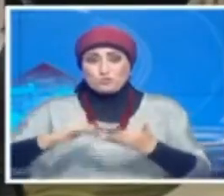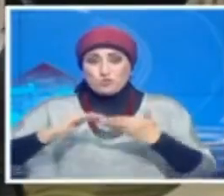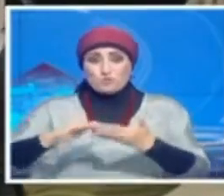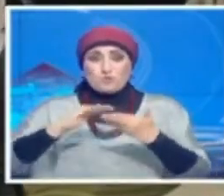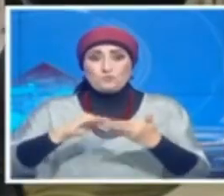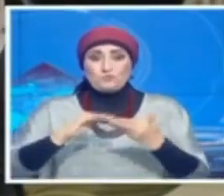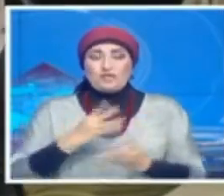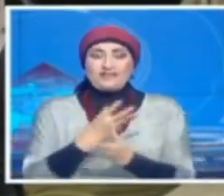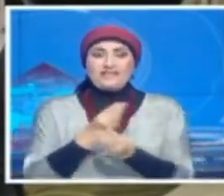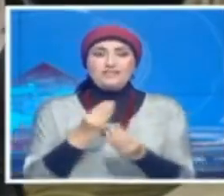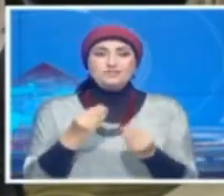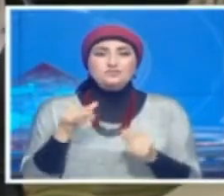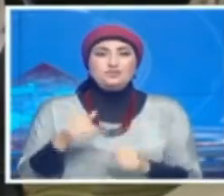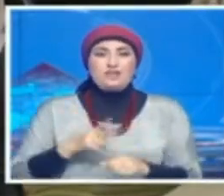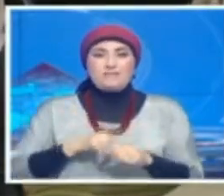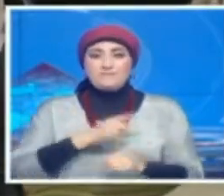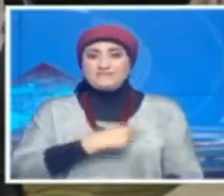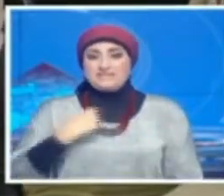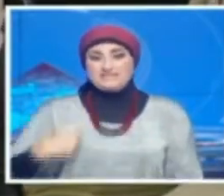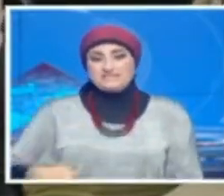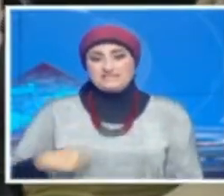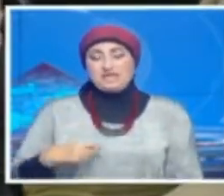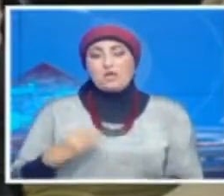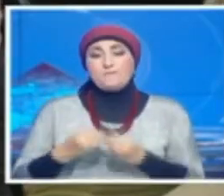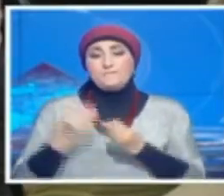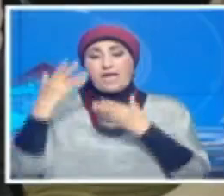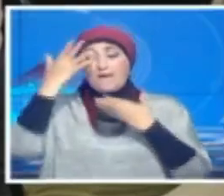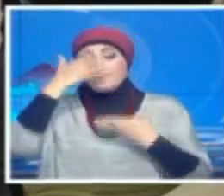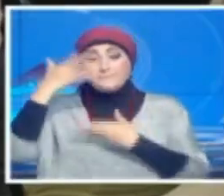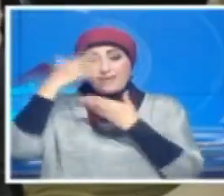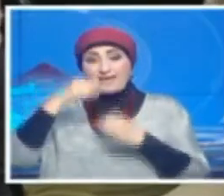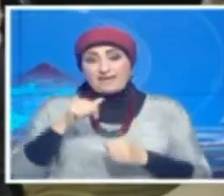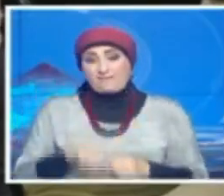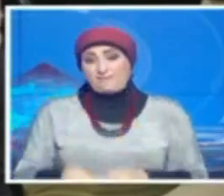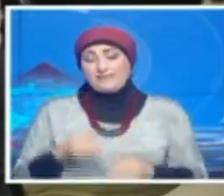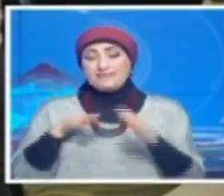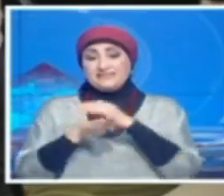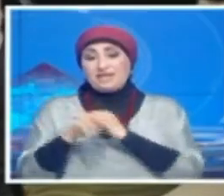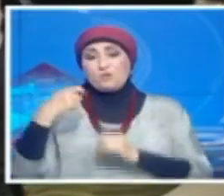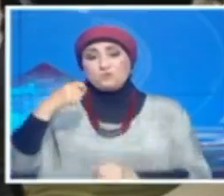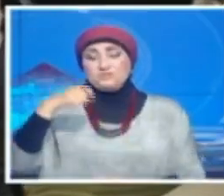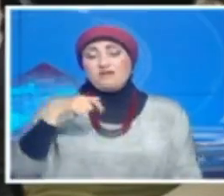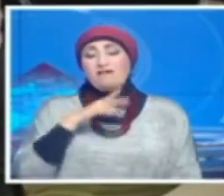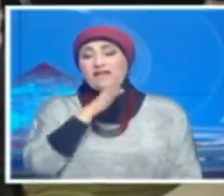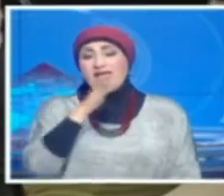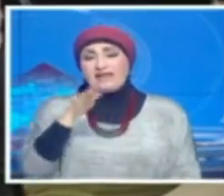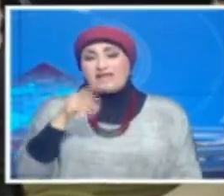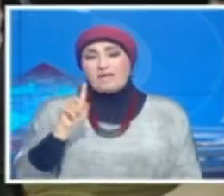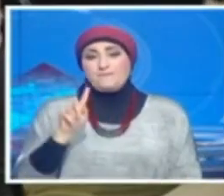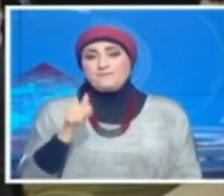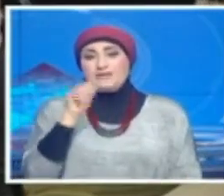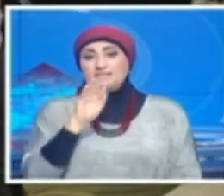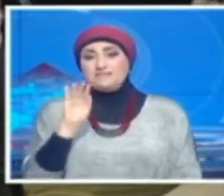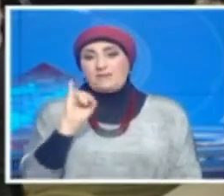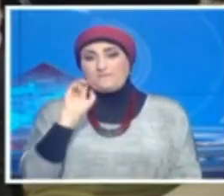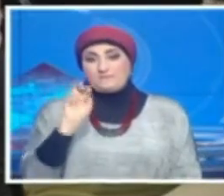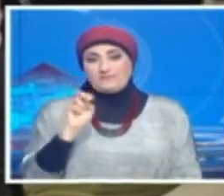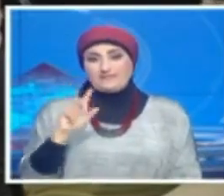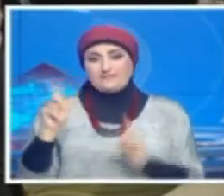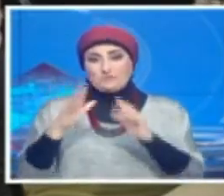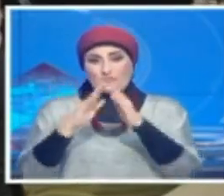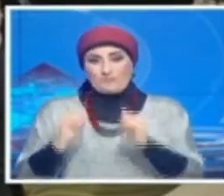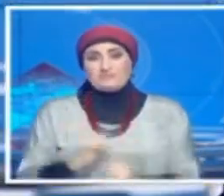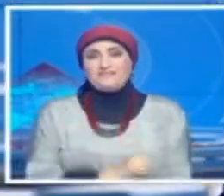فعلت دول كثيرة مثل الصين والمغرب. من داخل وزارة الخارجية، بسمة الشاعر، التلفزيون